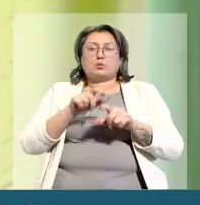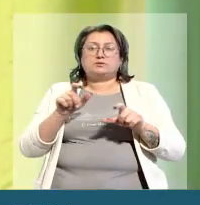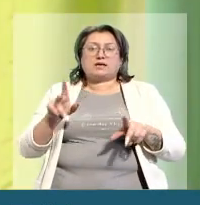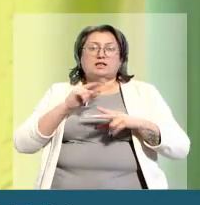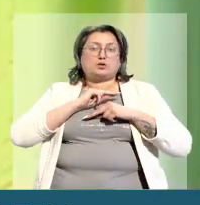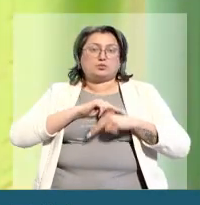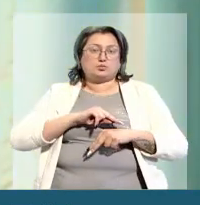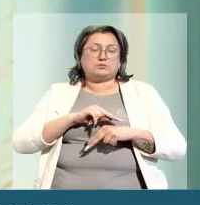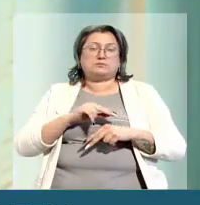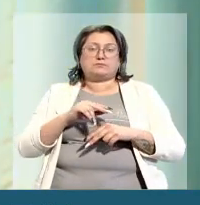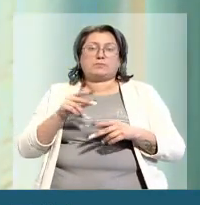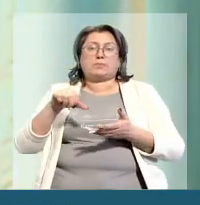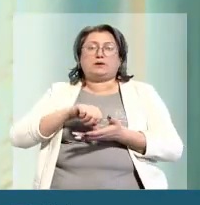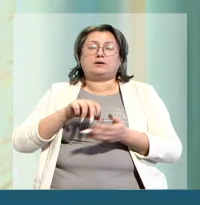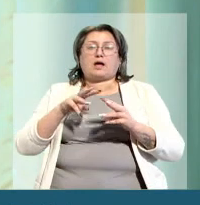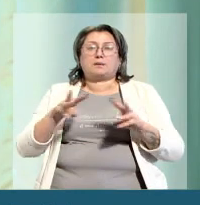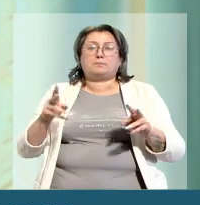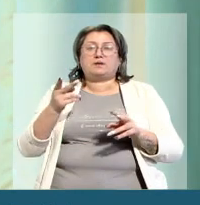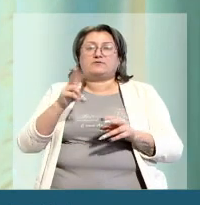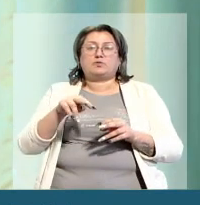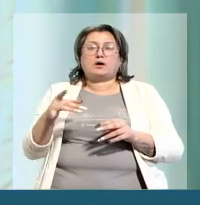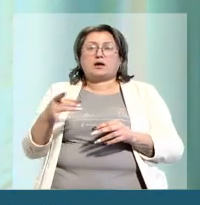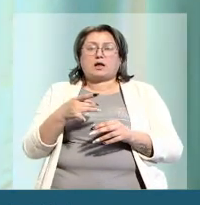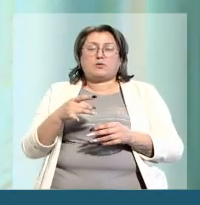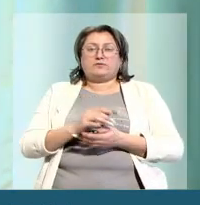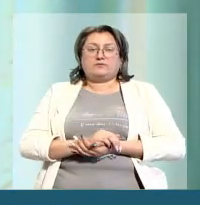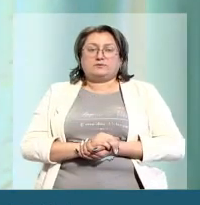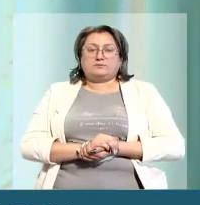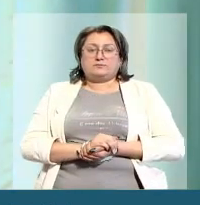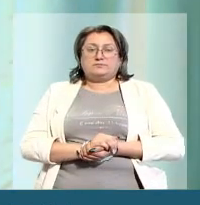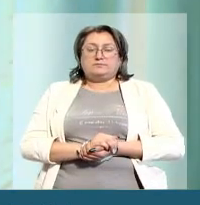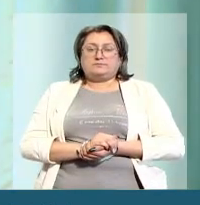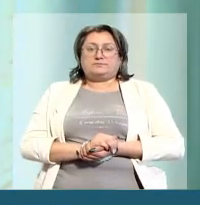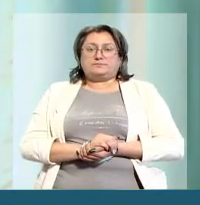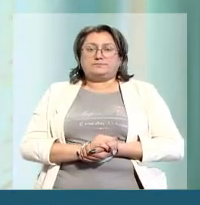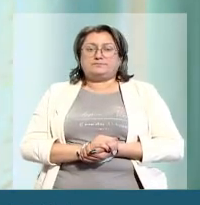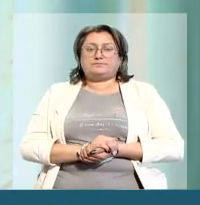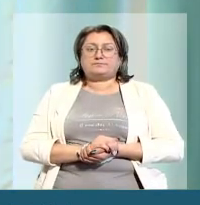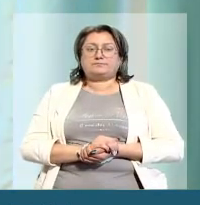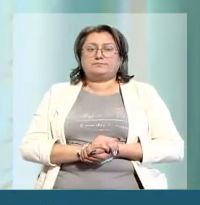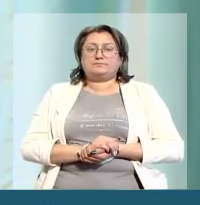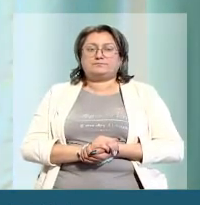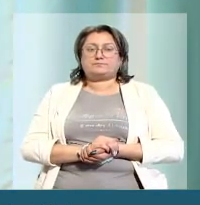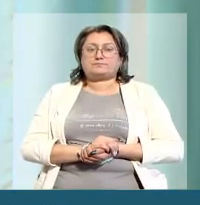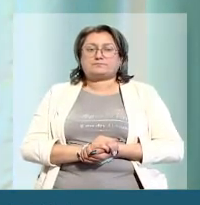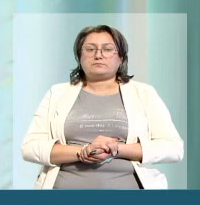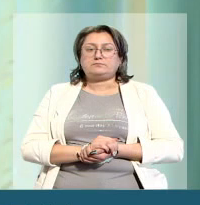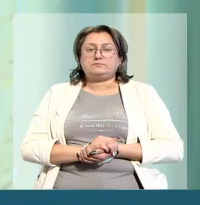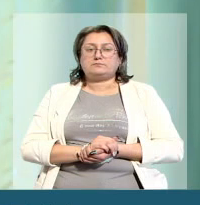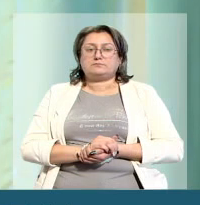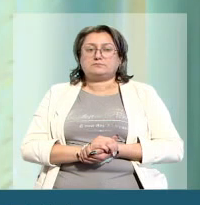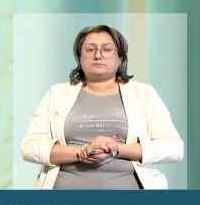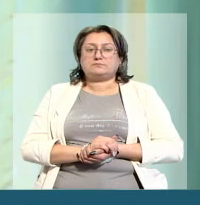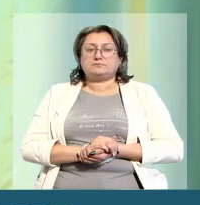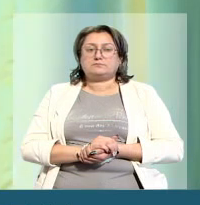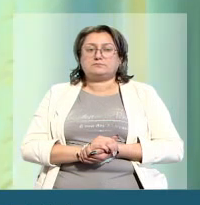жүректен мықты денсаулық, амандық, болашаққа деген сенімділік, ауданымыздың, Қазақстанымыздың игілігі үшін жаңа маңызды жетістіктер